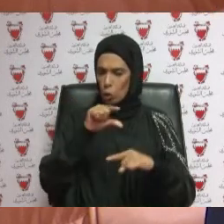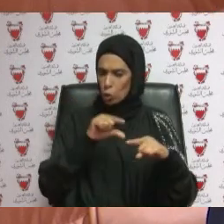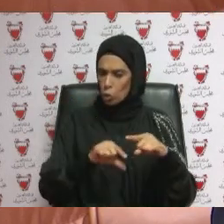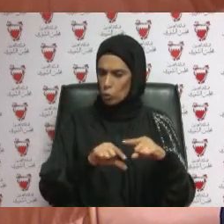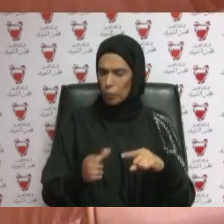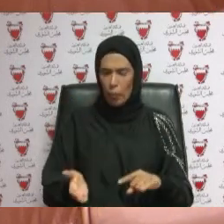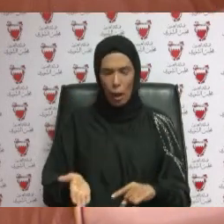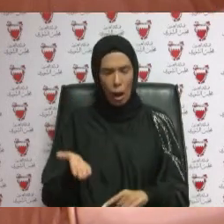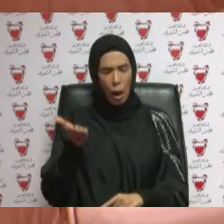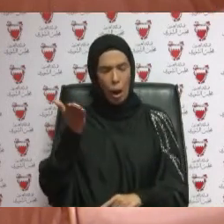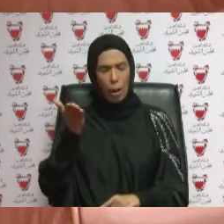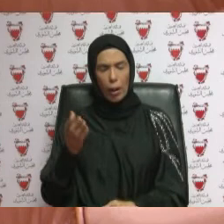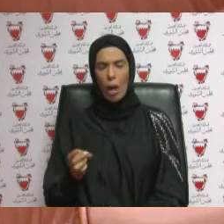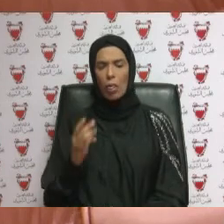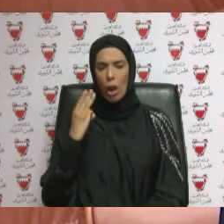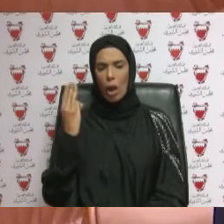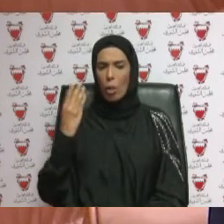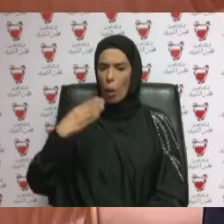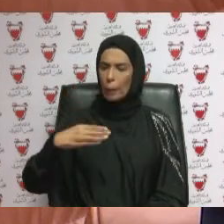بنسبة 43% تقريبا